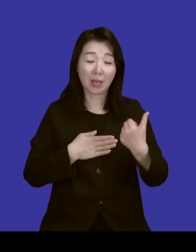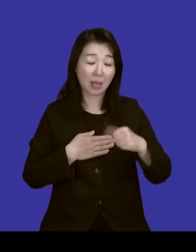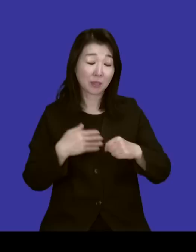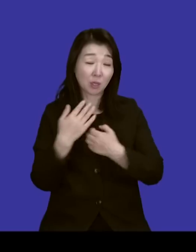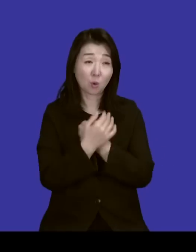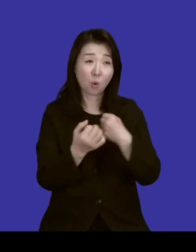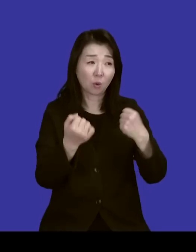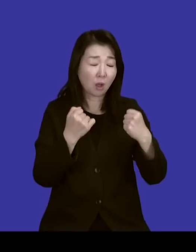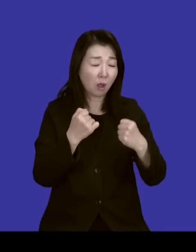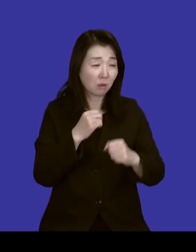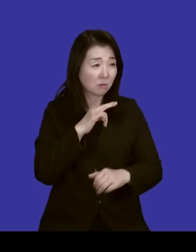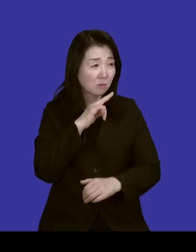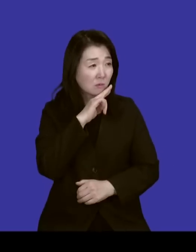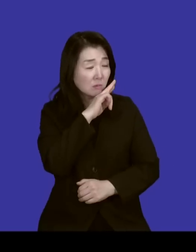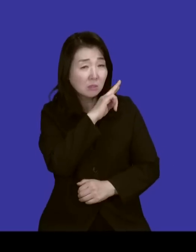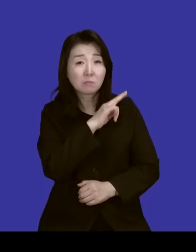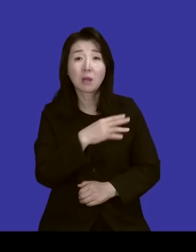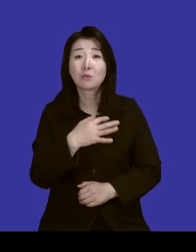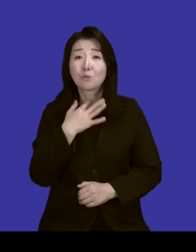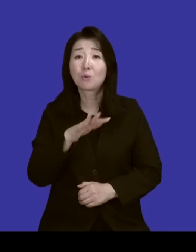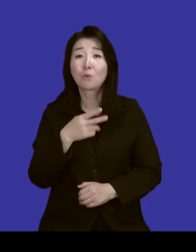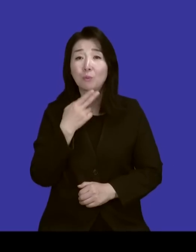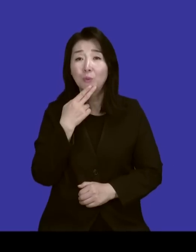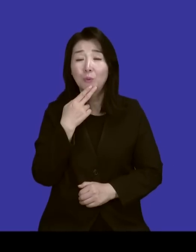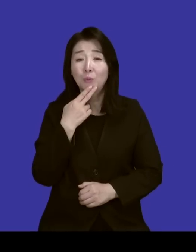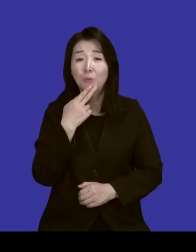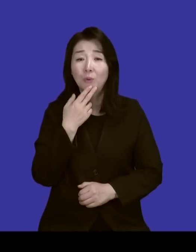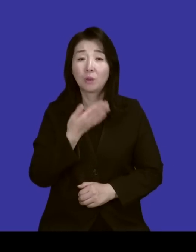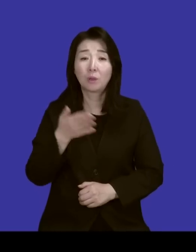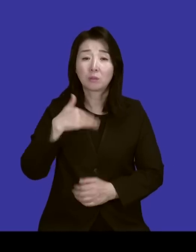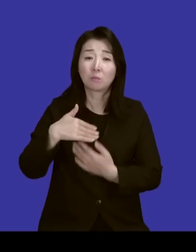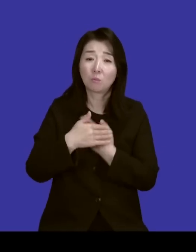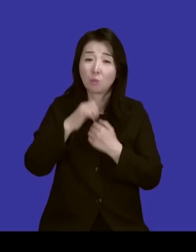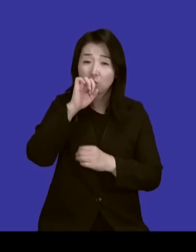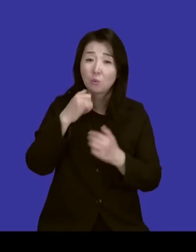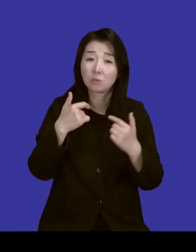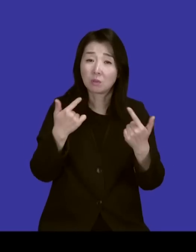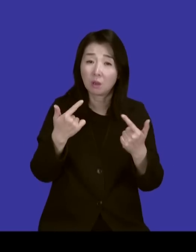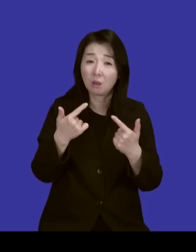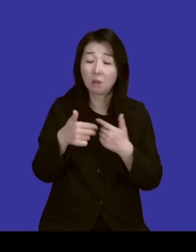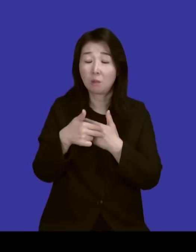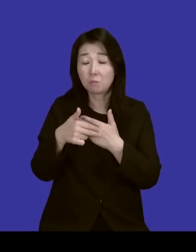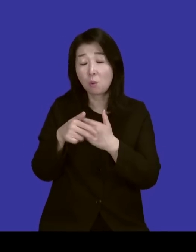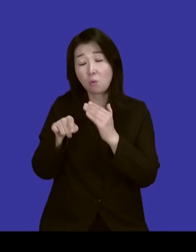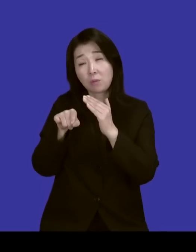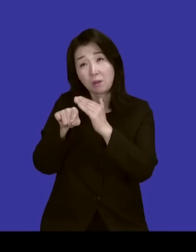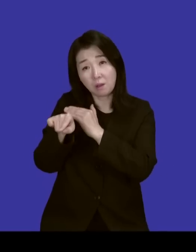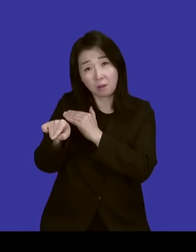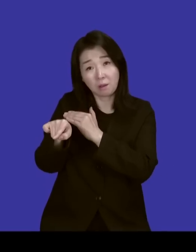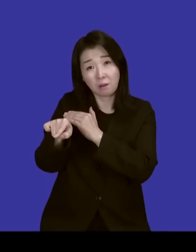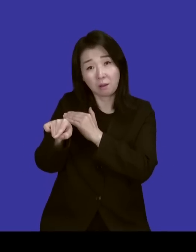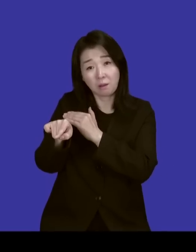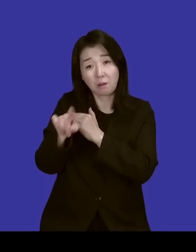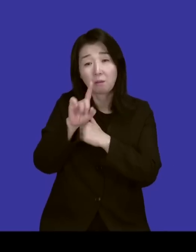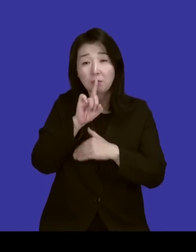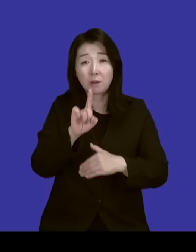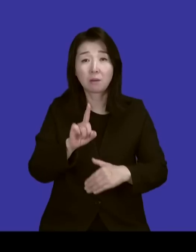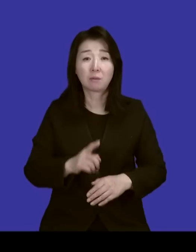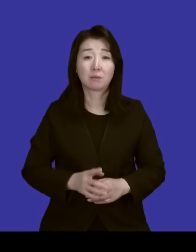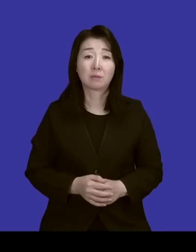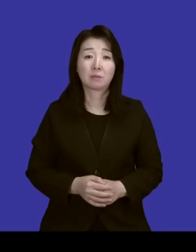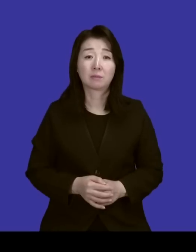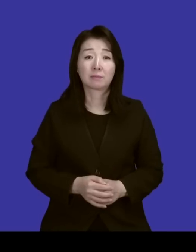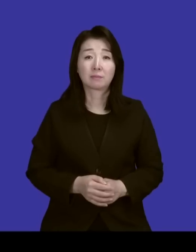대해서 한 번도 의심해 본 적이 없는데 예. 갑자기 좀 몸이 안 좋아서 예. 검사 받으러 간다고. 예.